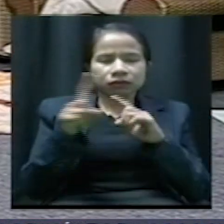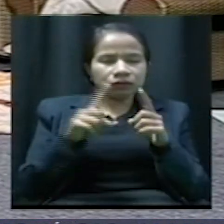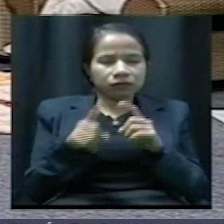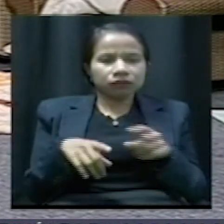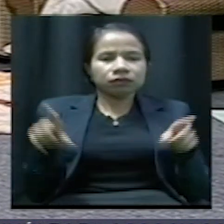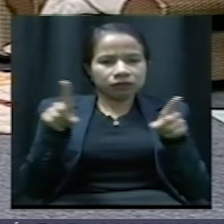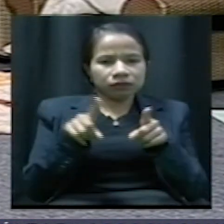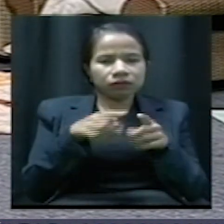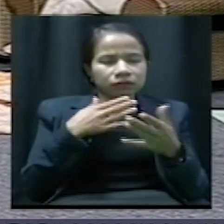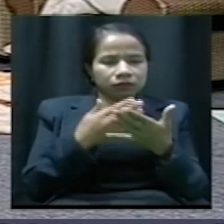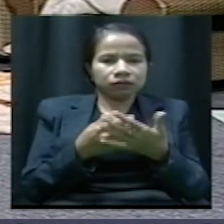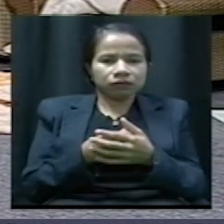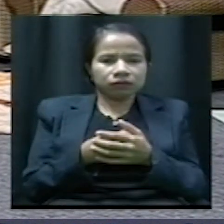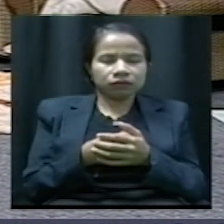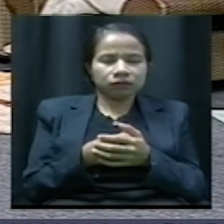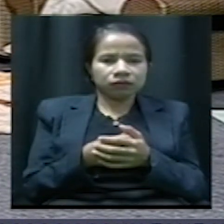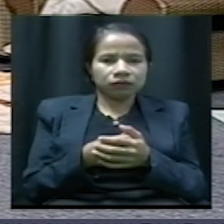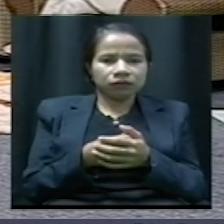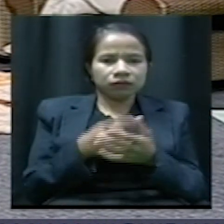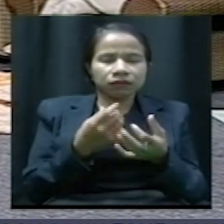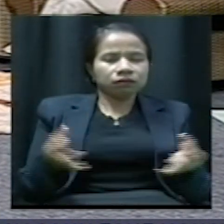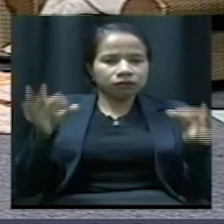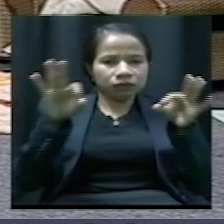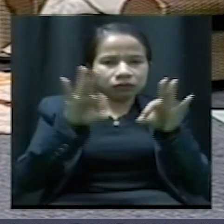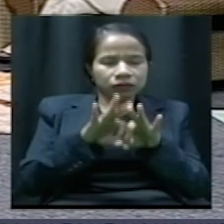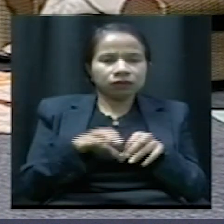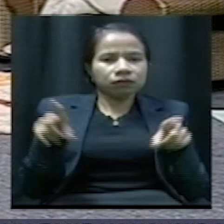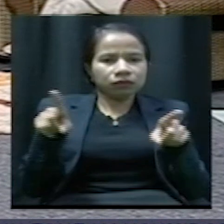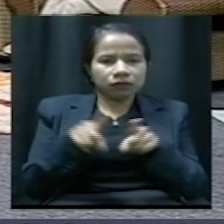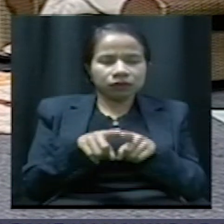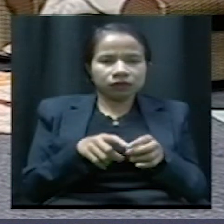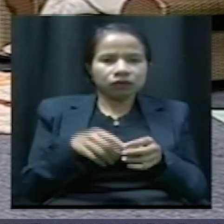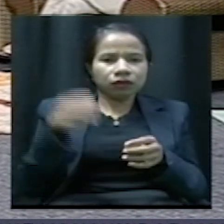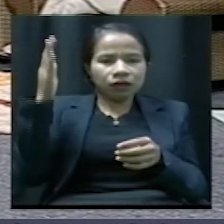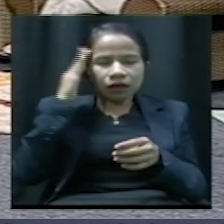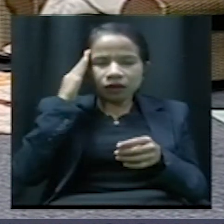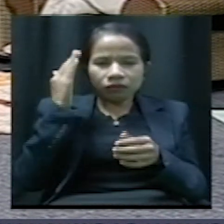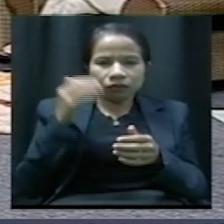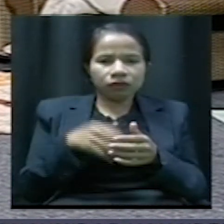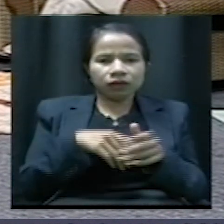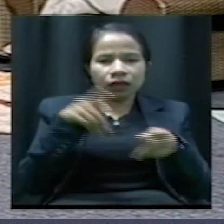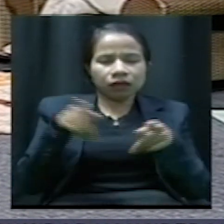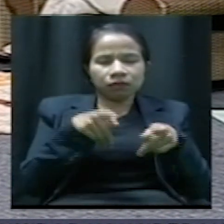tu ne persija kolaborasion entre ita hoto tu ne be mak importante mas asan ohin pensamento